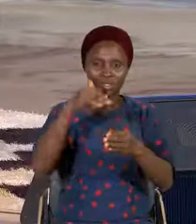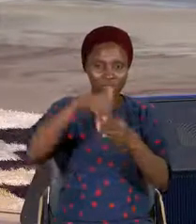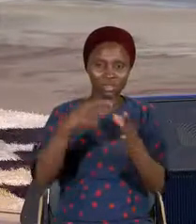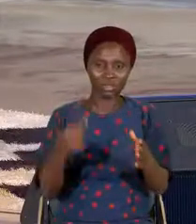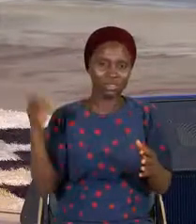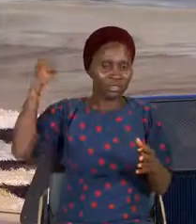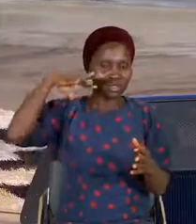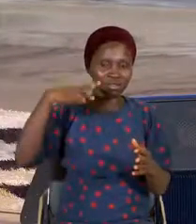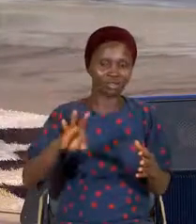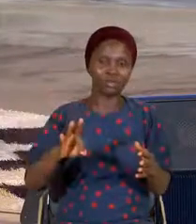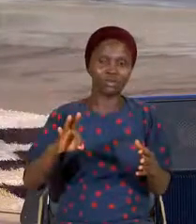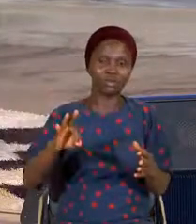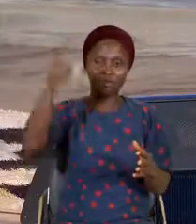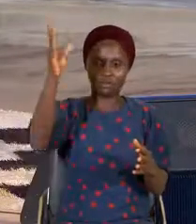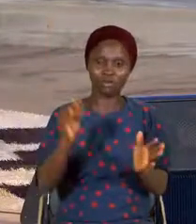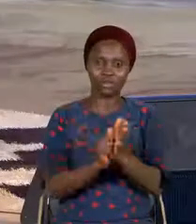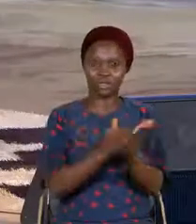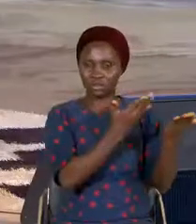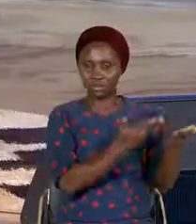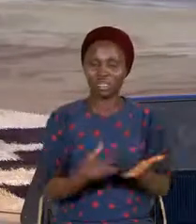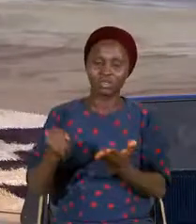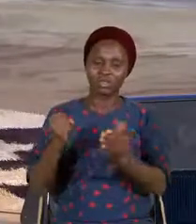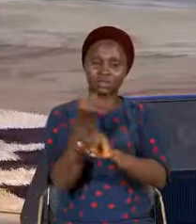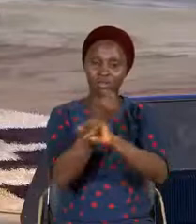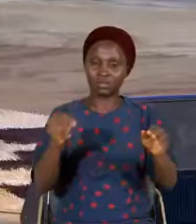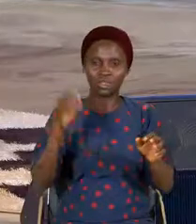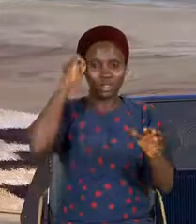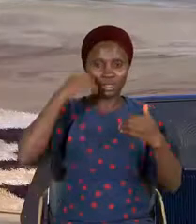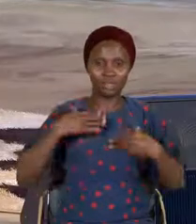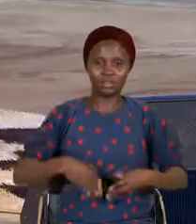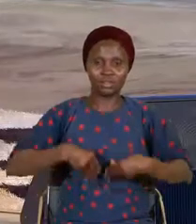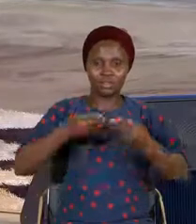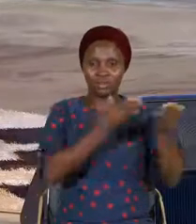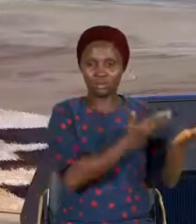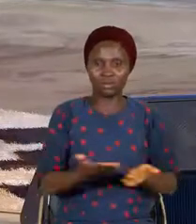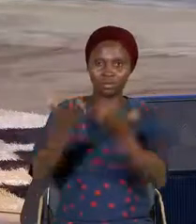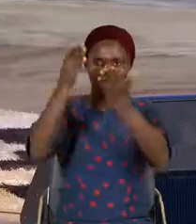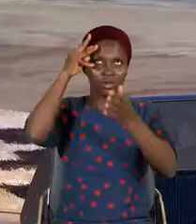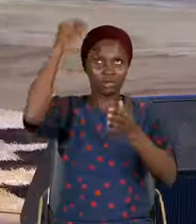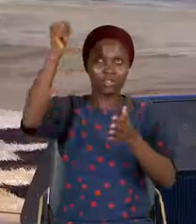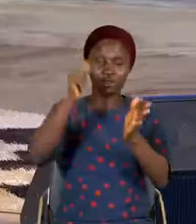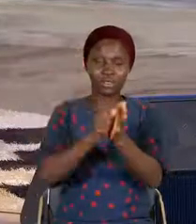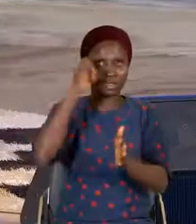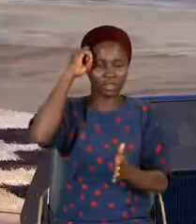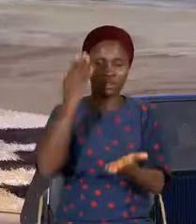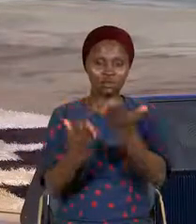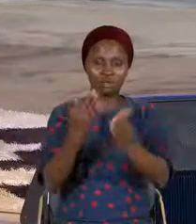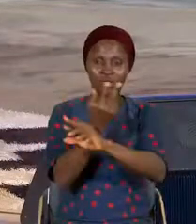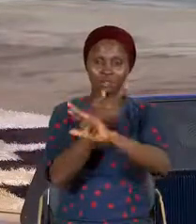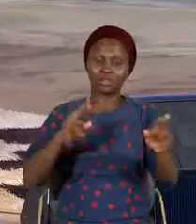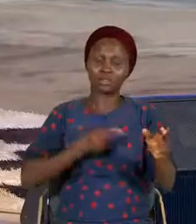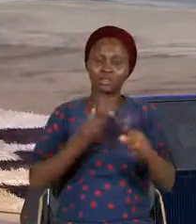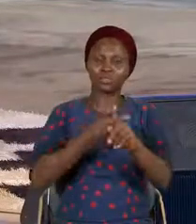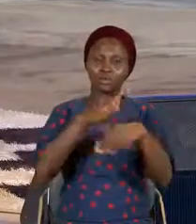qui est laissé dans la grâce de Dieu qui apporte le salut. Il s'est donné lui-même, qui s'est donné lui-même, verset 14 pour